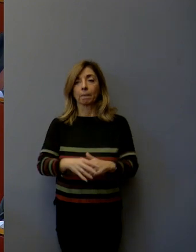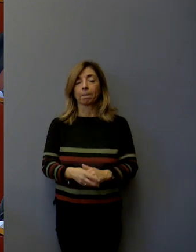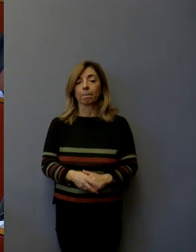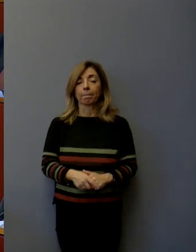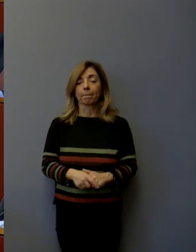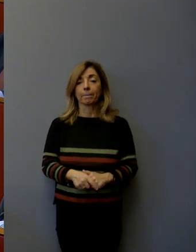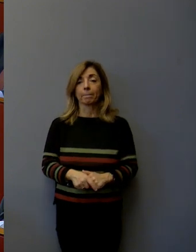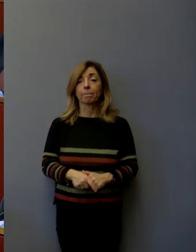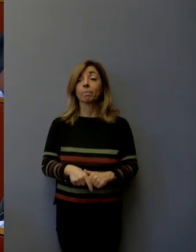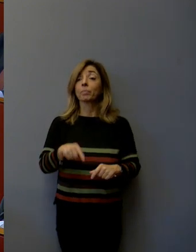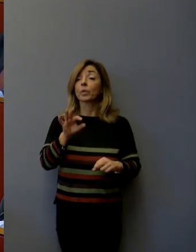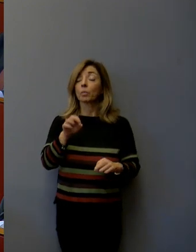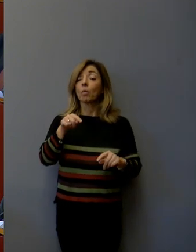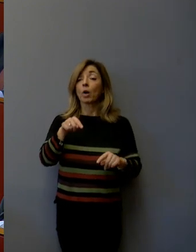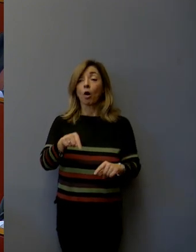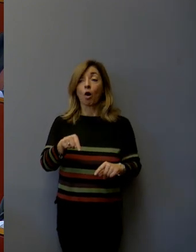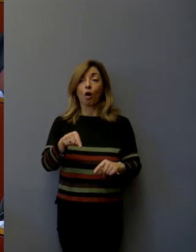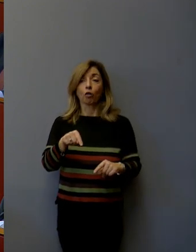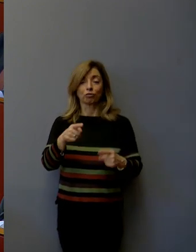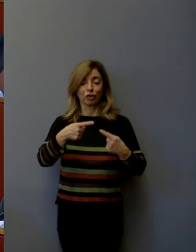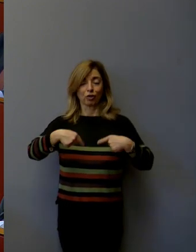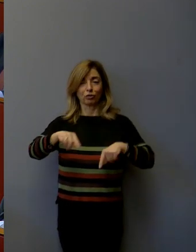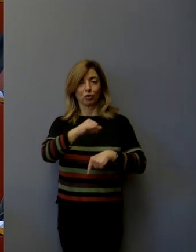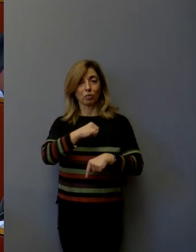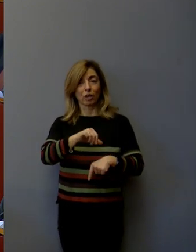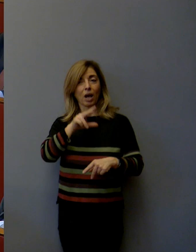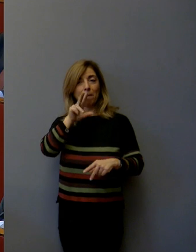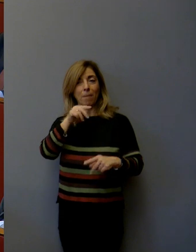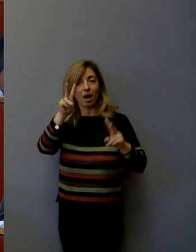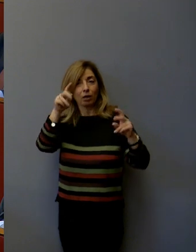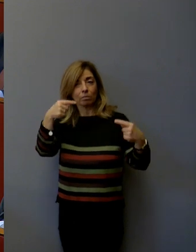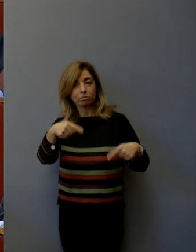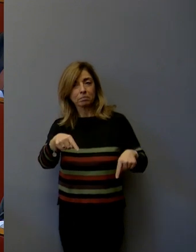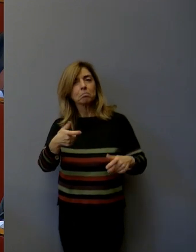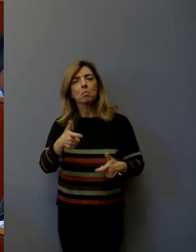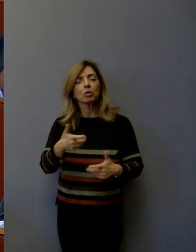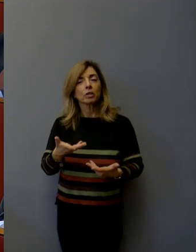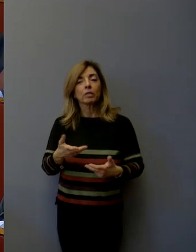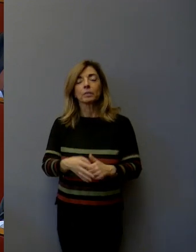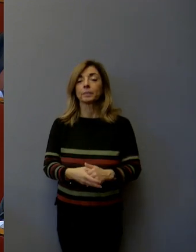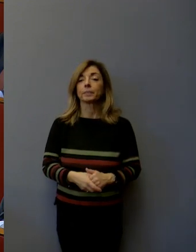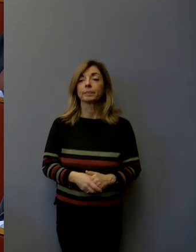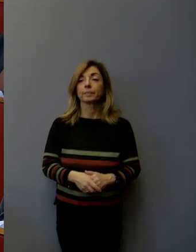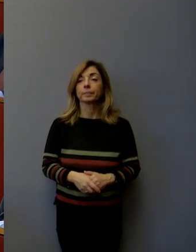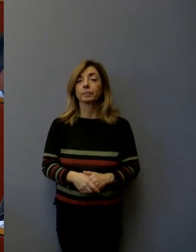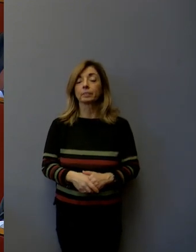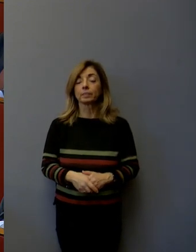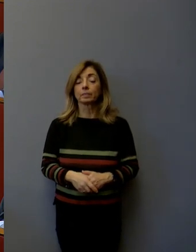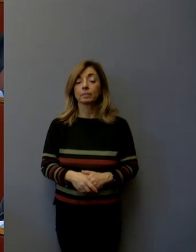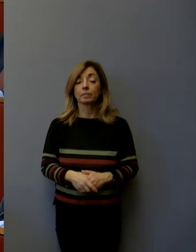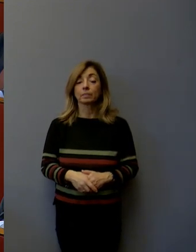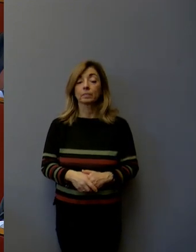perché ne parlo oggi in consiglio comunale perché sono stata protagonista